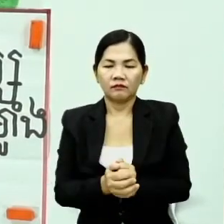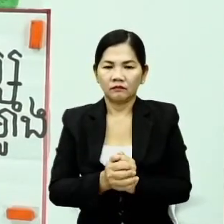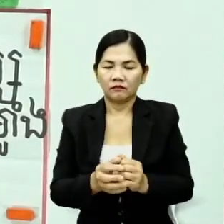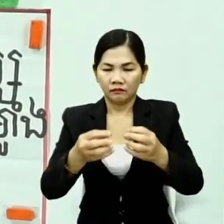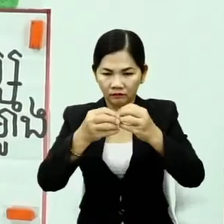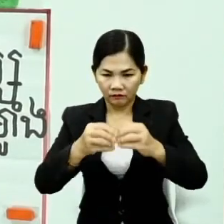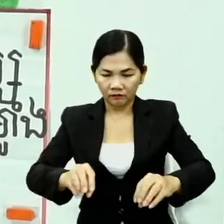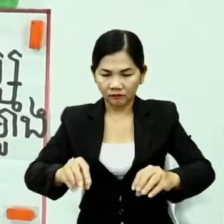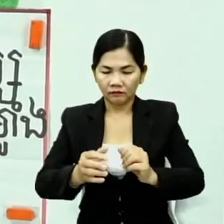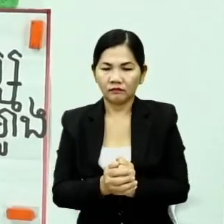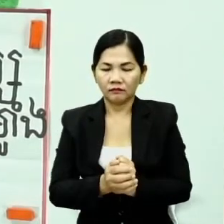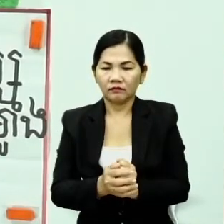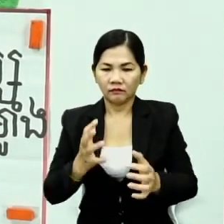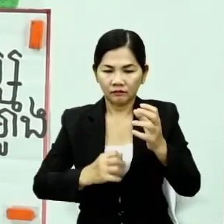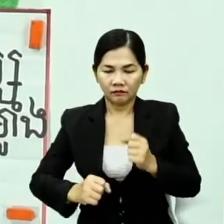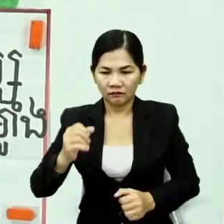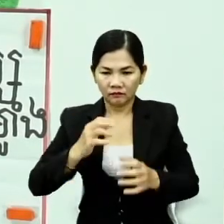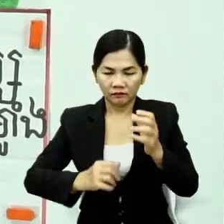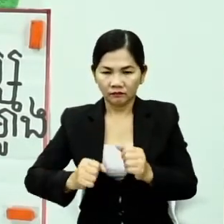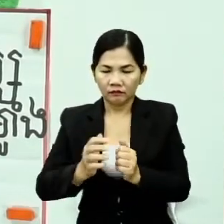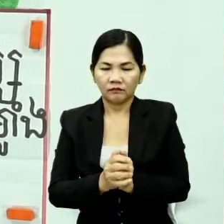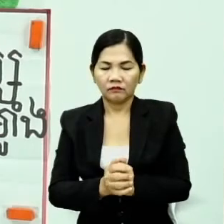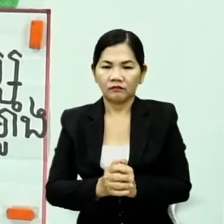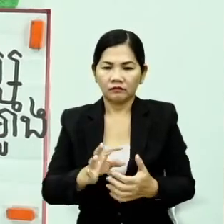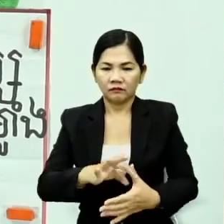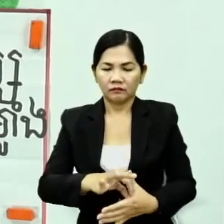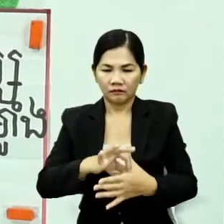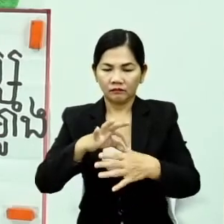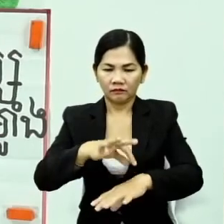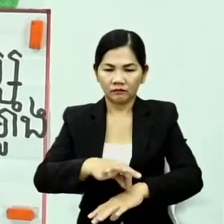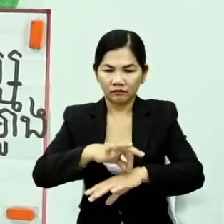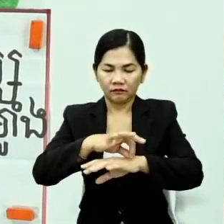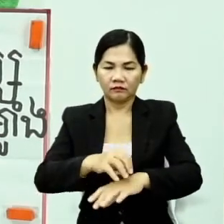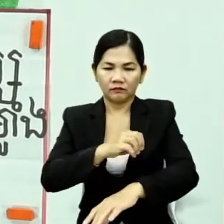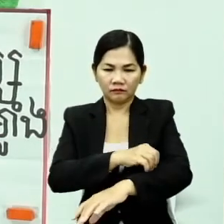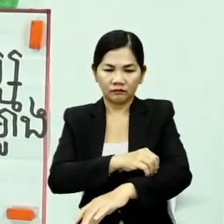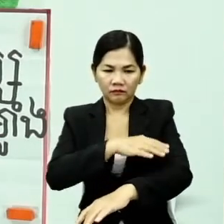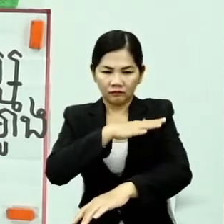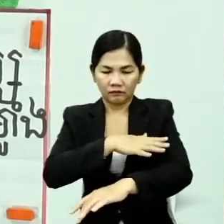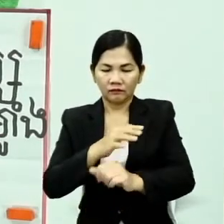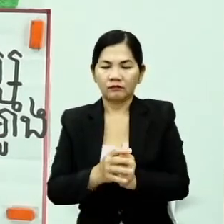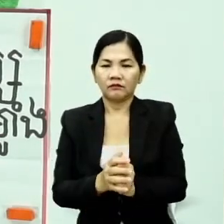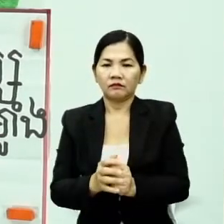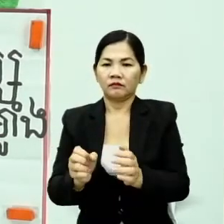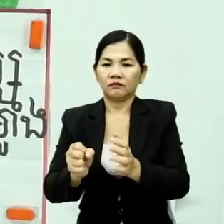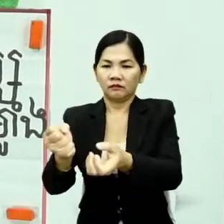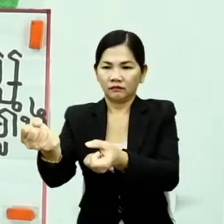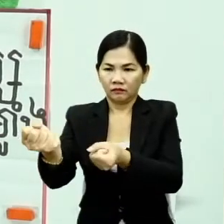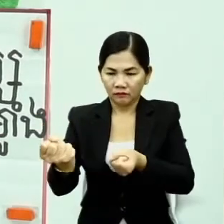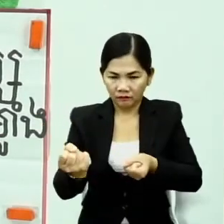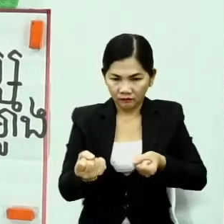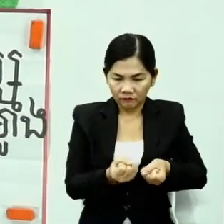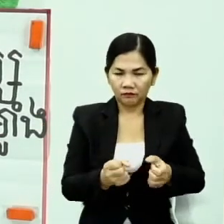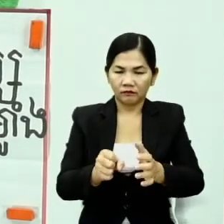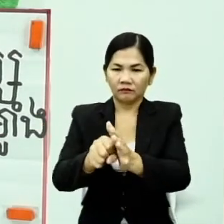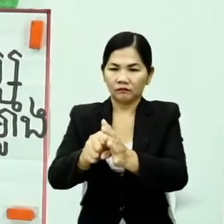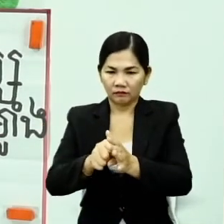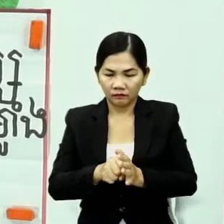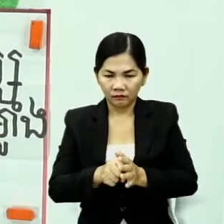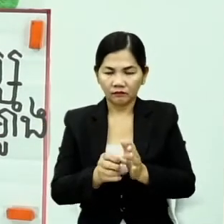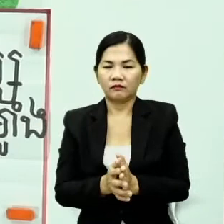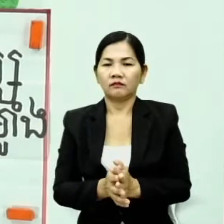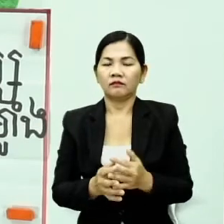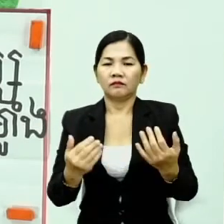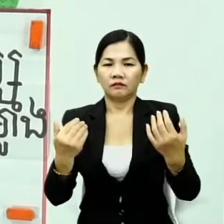sụt tật đó bái rốn nâng cầm lắng ô tiền cha hai miến